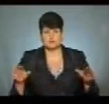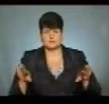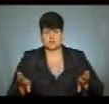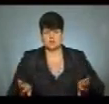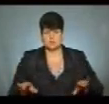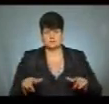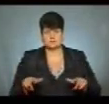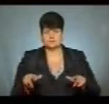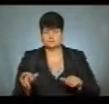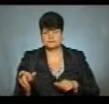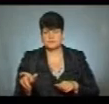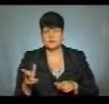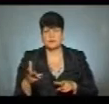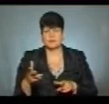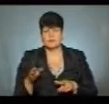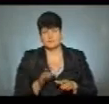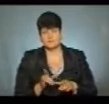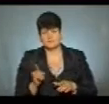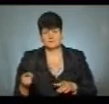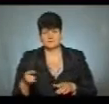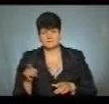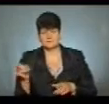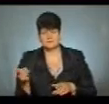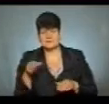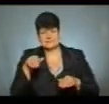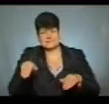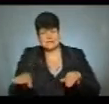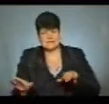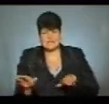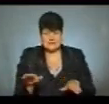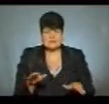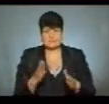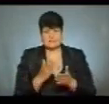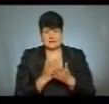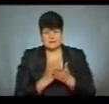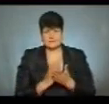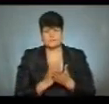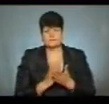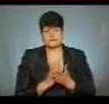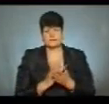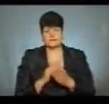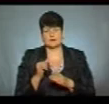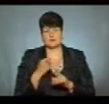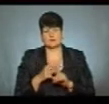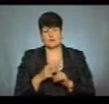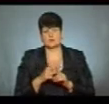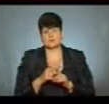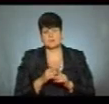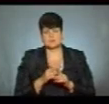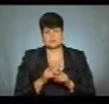по влаштуванню заїзних карманчиків, по влаштуванню з'їздів, які є з твердим покриттям, і плюс заїзні карманчики